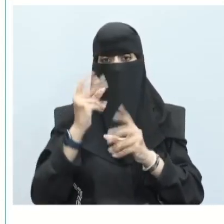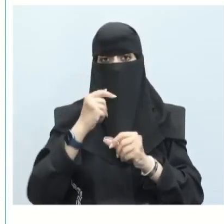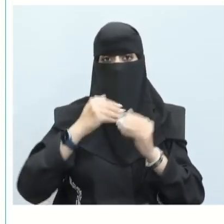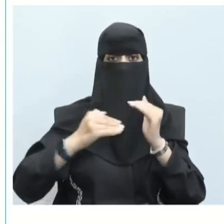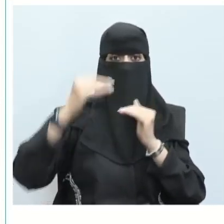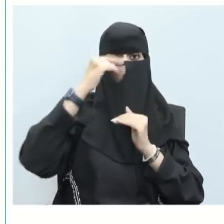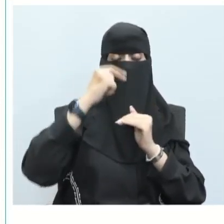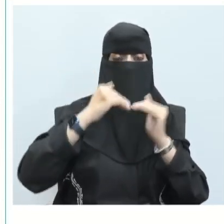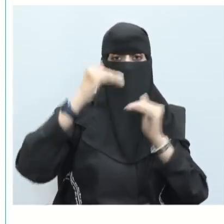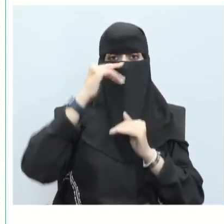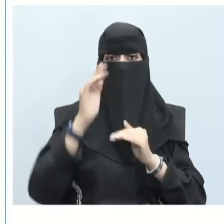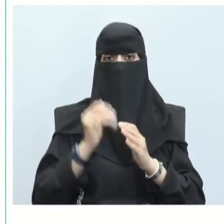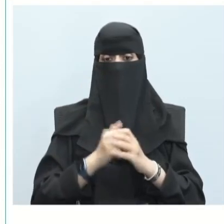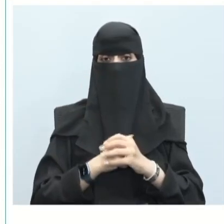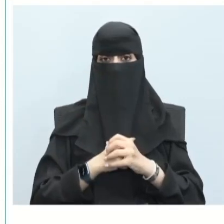اعلى